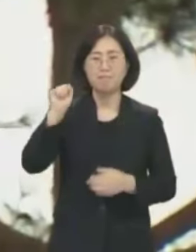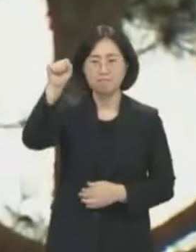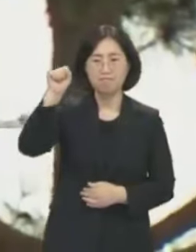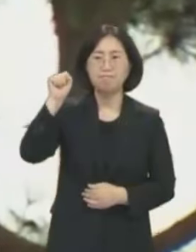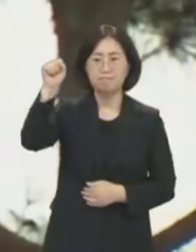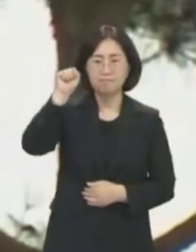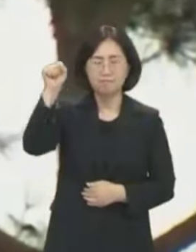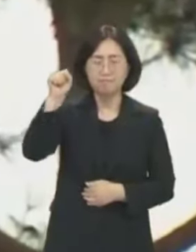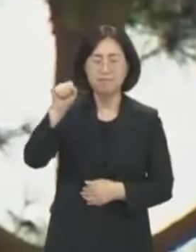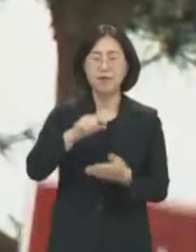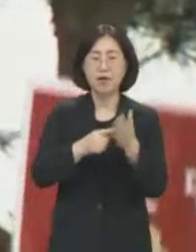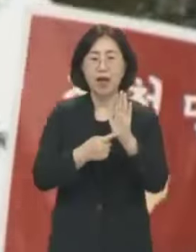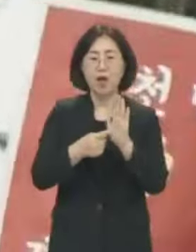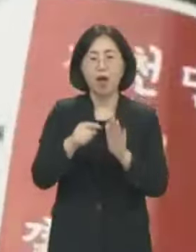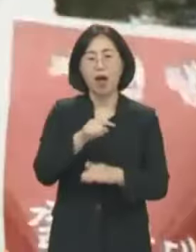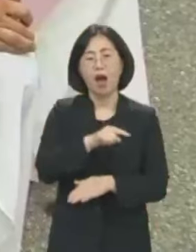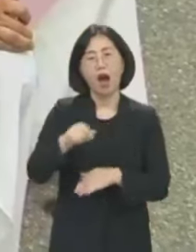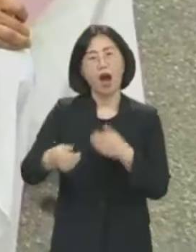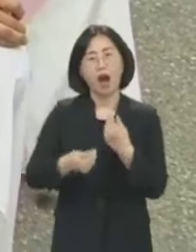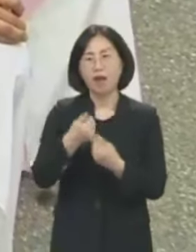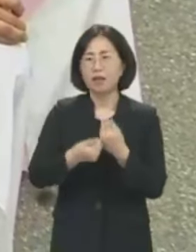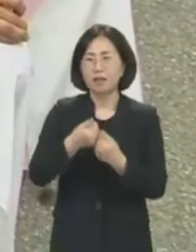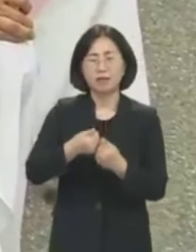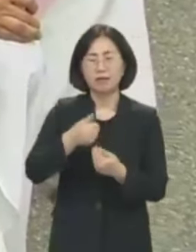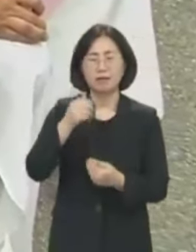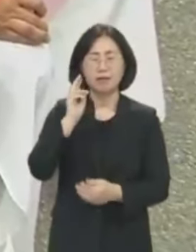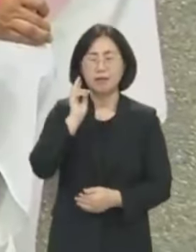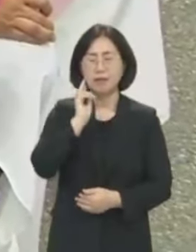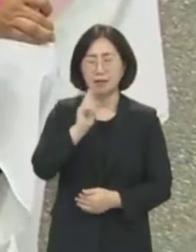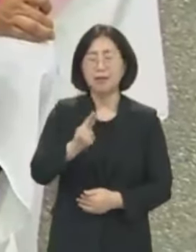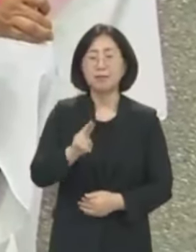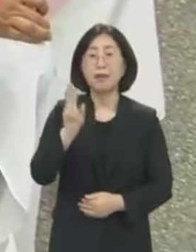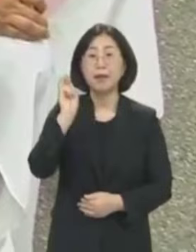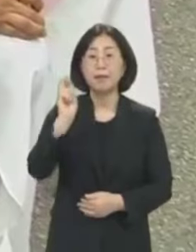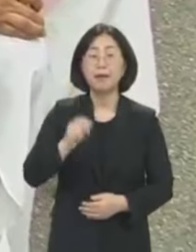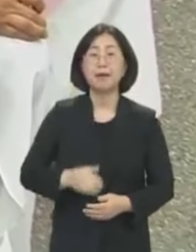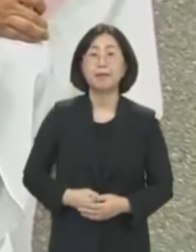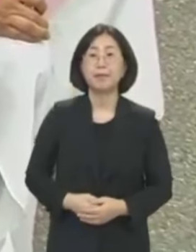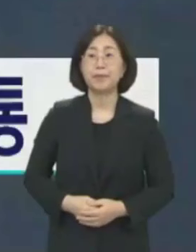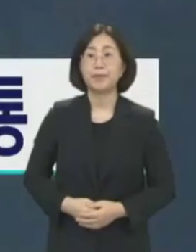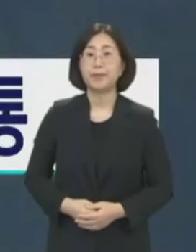예고하고 있어 갈등은 더욱 과열될 전망입니다. TJB 장서경입니다.